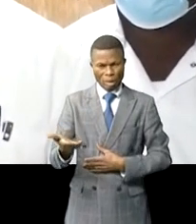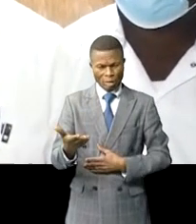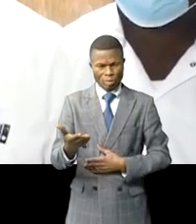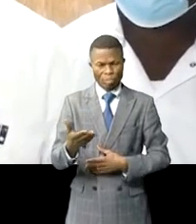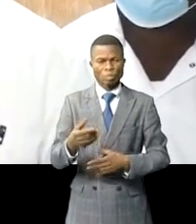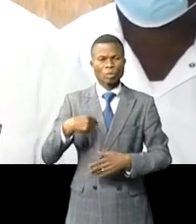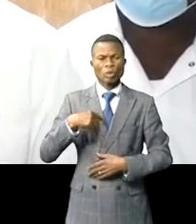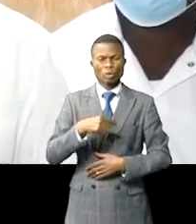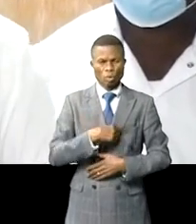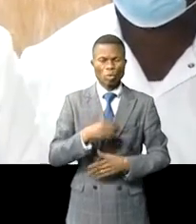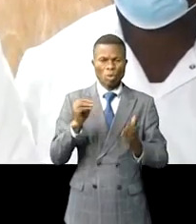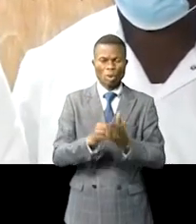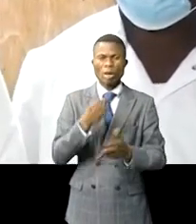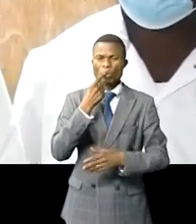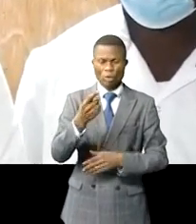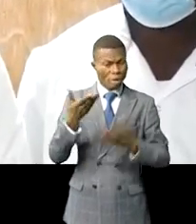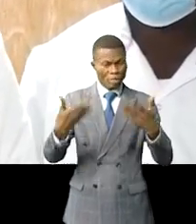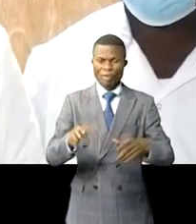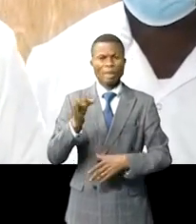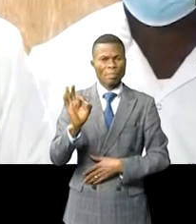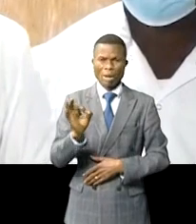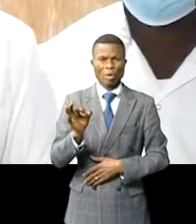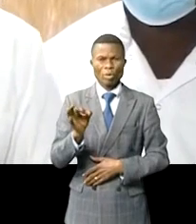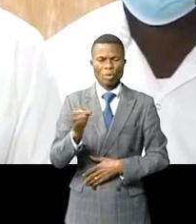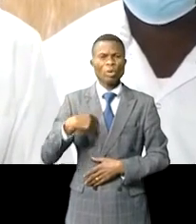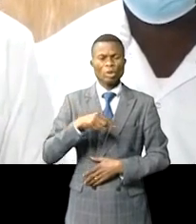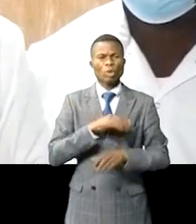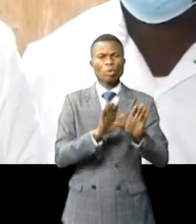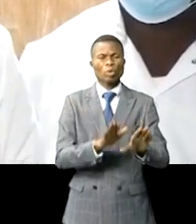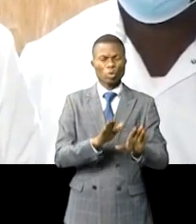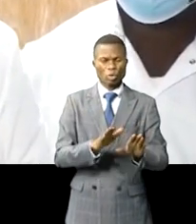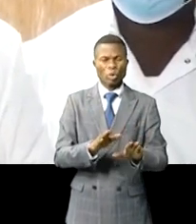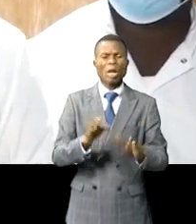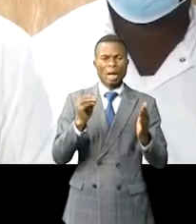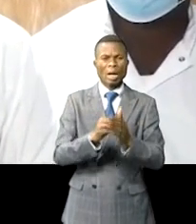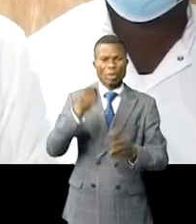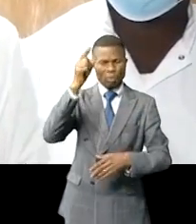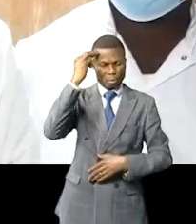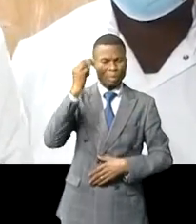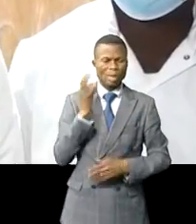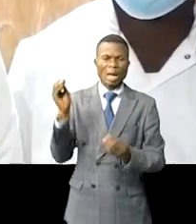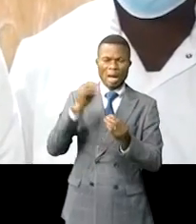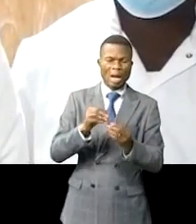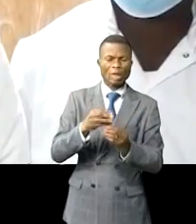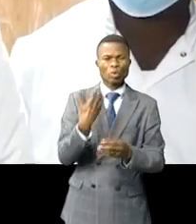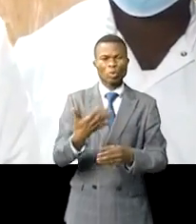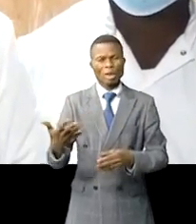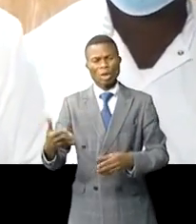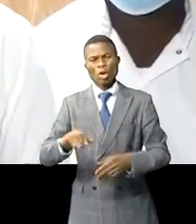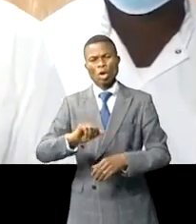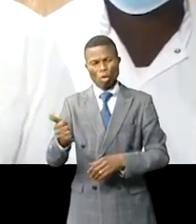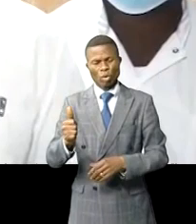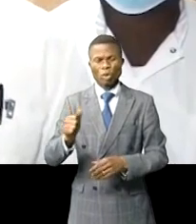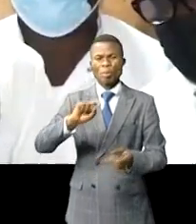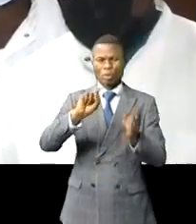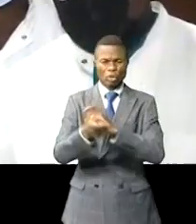nous disons que ce n'est pas tout et nous attendons de lui encore d'autres actions afin de pouvoir moderniser tout